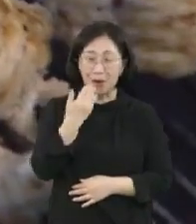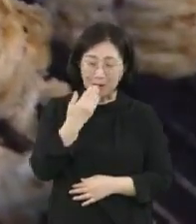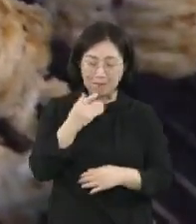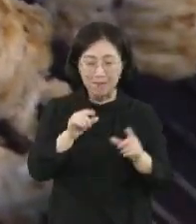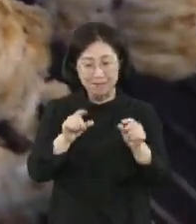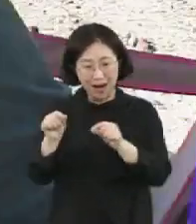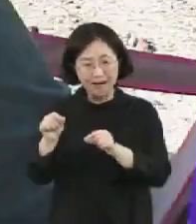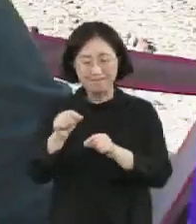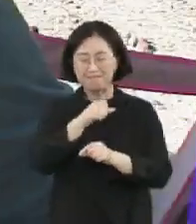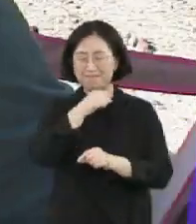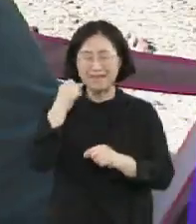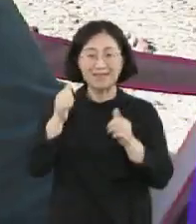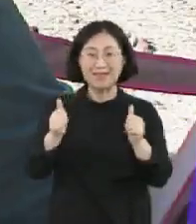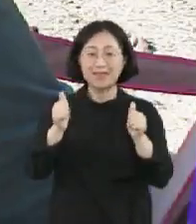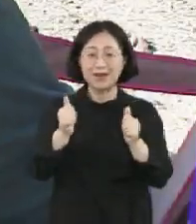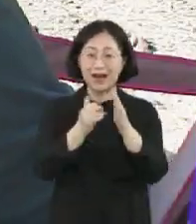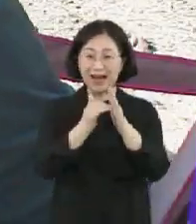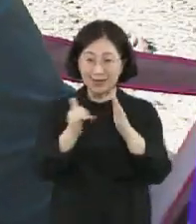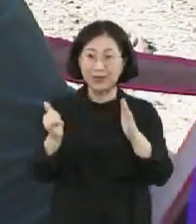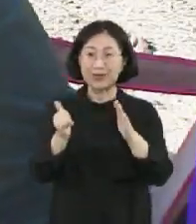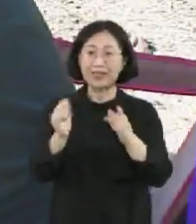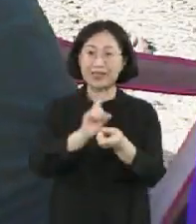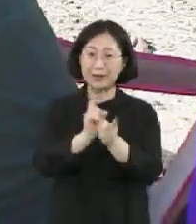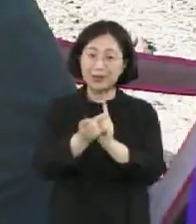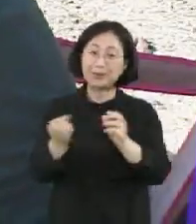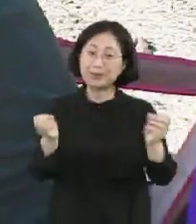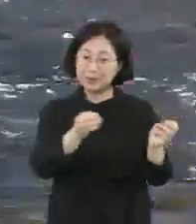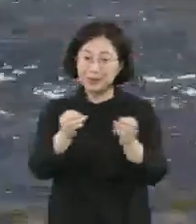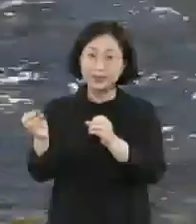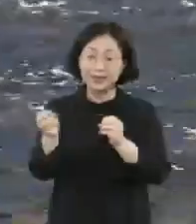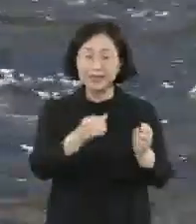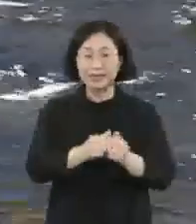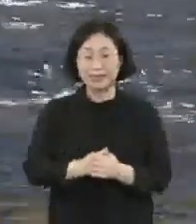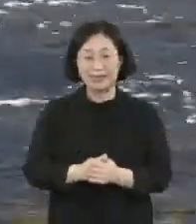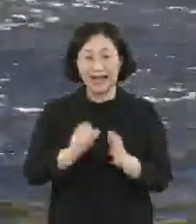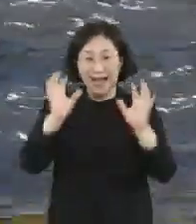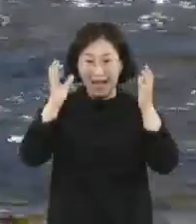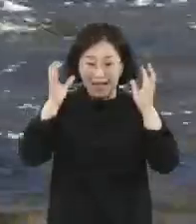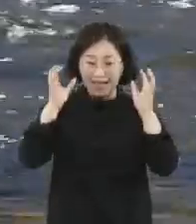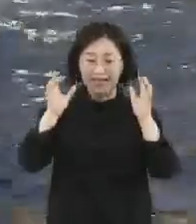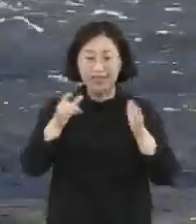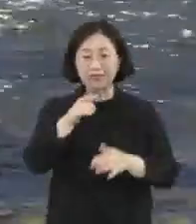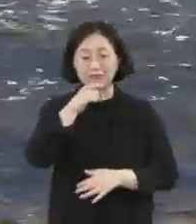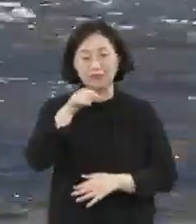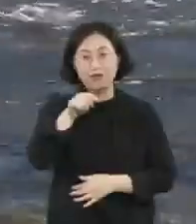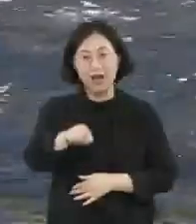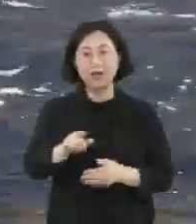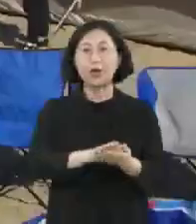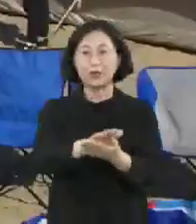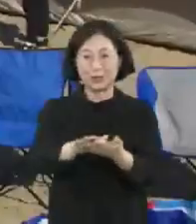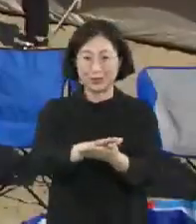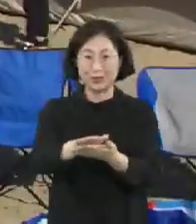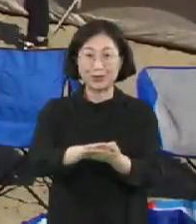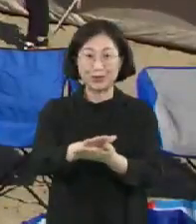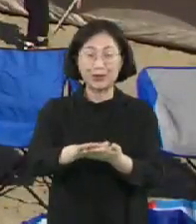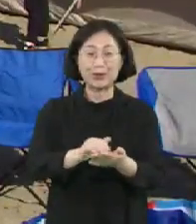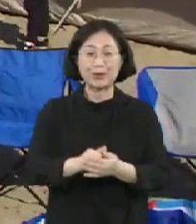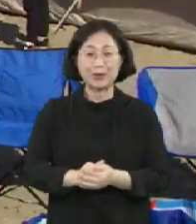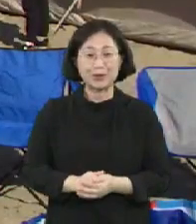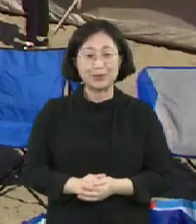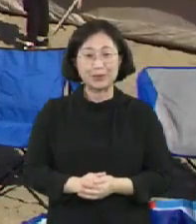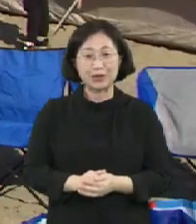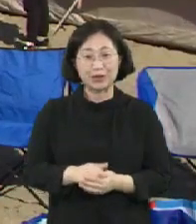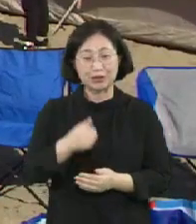가족들이 한자리에 모여 오손도손 대화를 나눕니다. 아이들은 물속에서 첨벙첨벙 물놀이를 즐기고